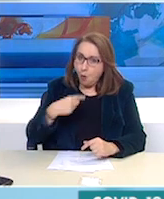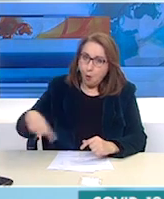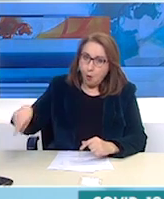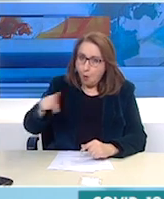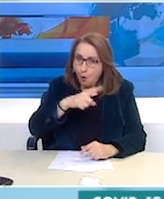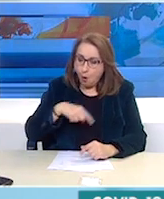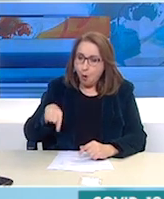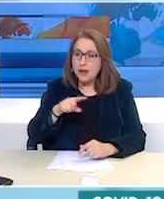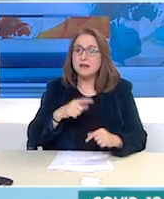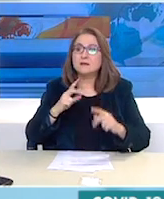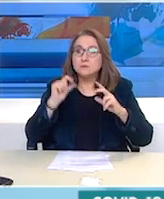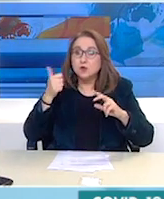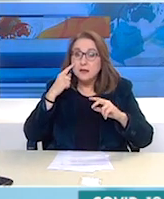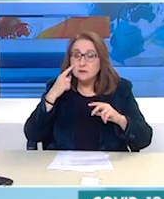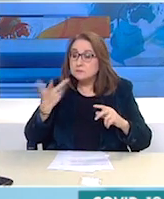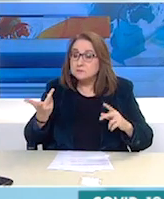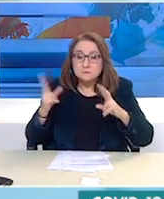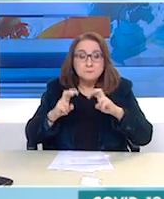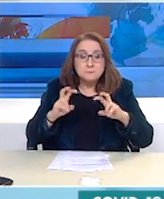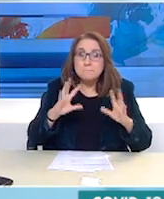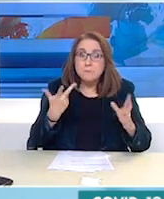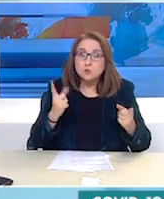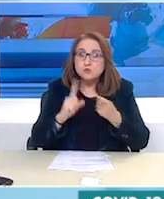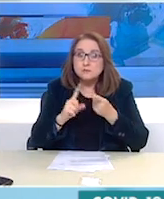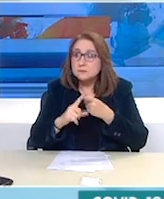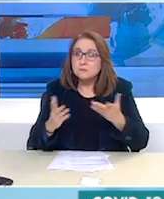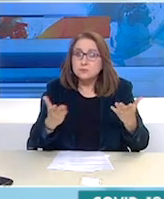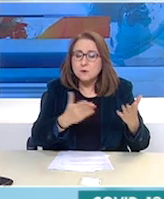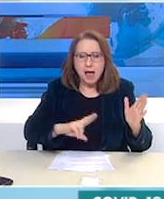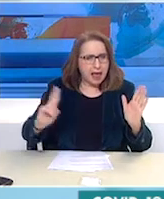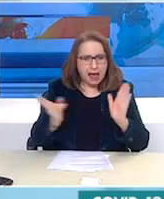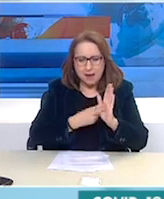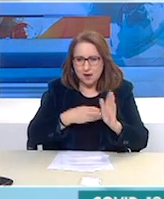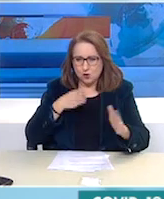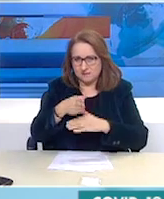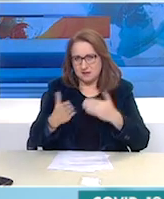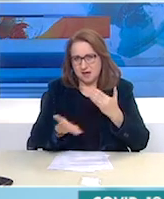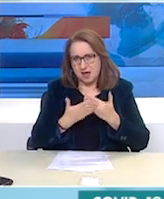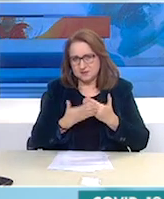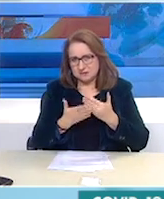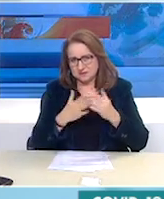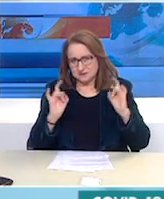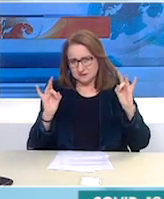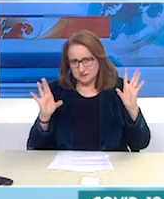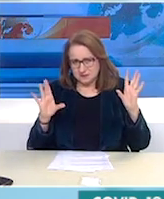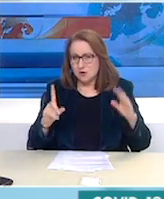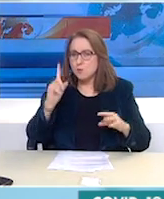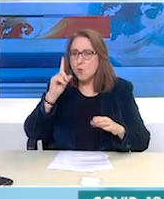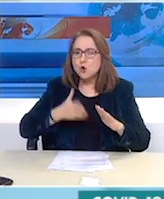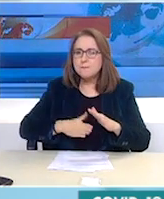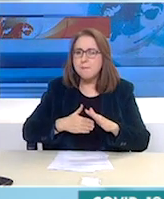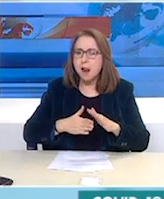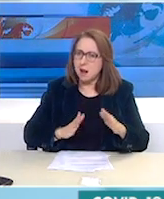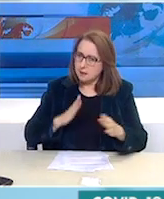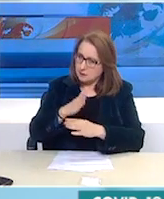επαφές υψηλού κινδύνου. Τα μόνα άτομα που θα μπορούν να επισκέφτονται αυτή η οδηγία που υπήρχε από τον ΕΟΔΗ είναι το προσωπικό που εργάζεται σε